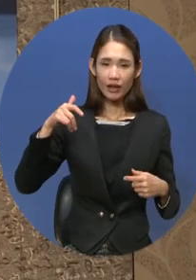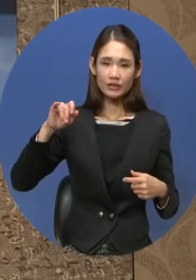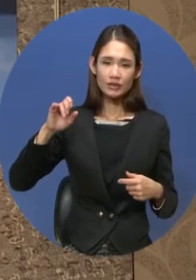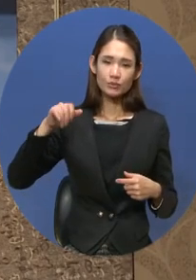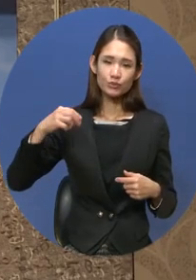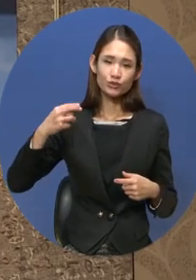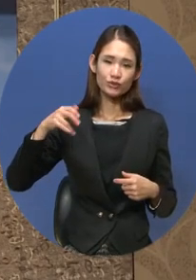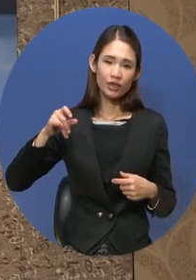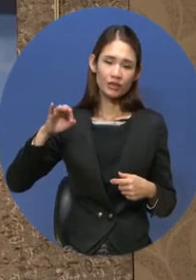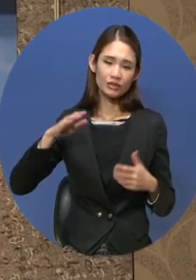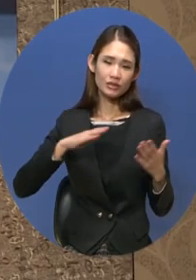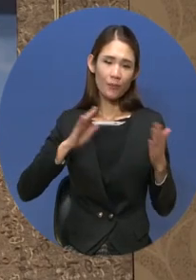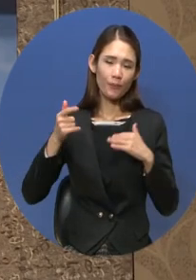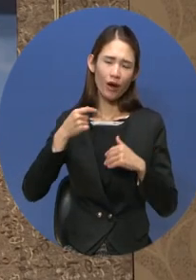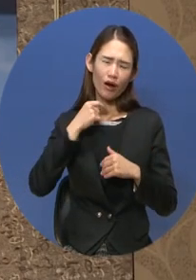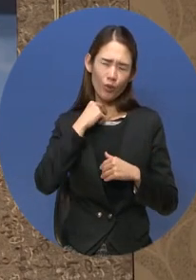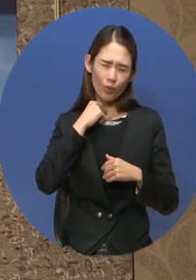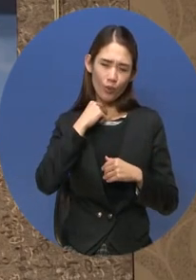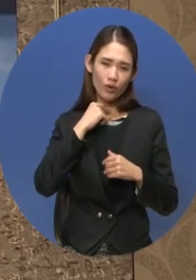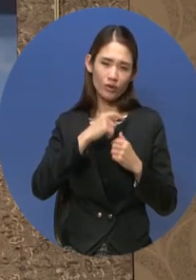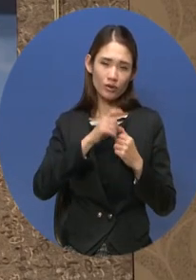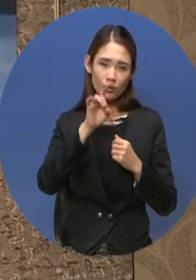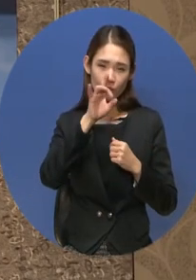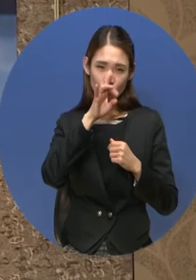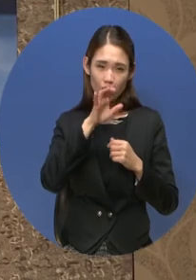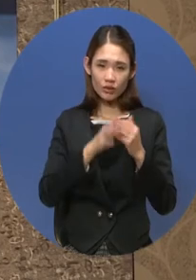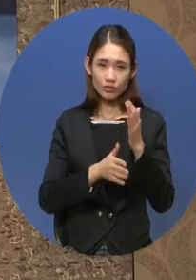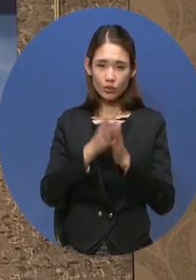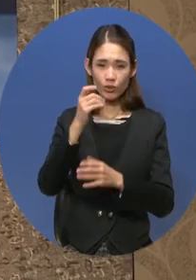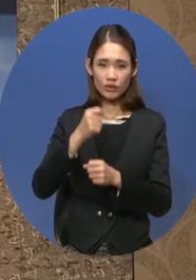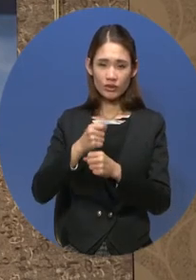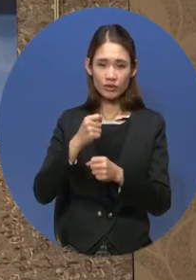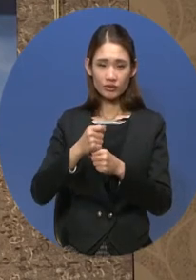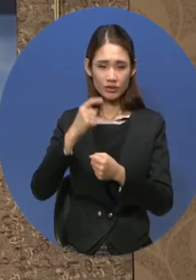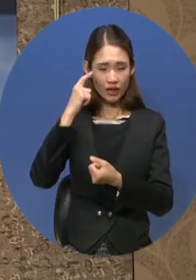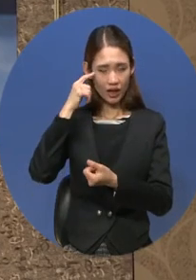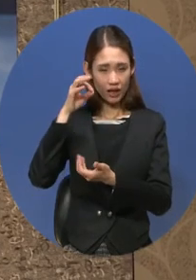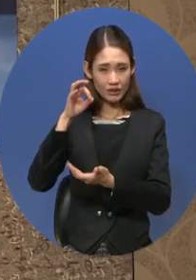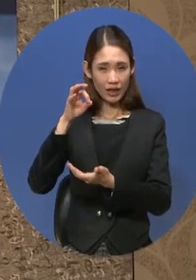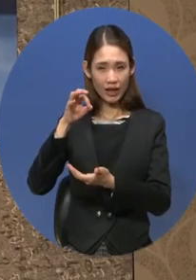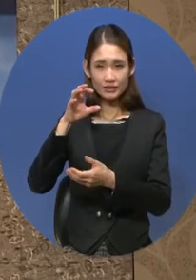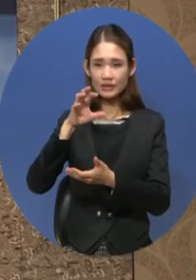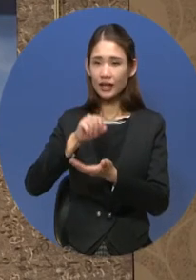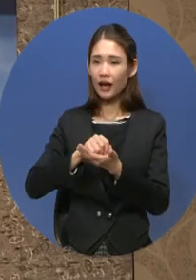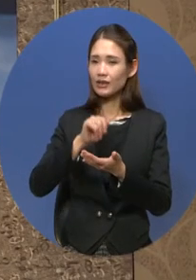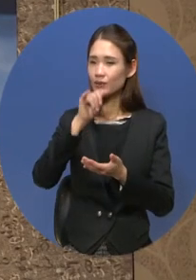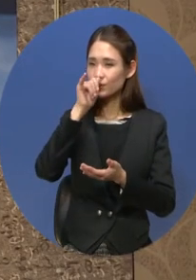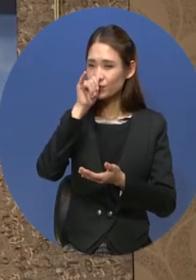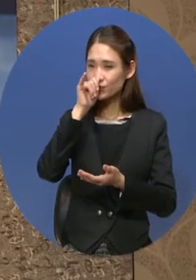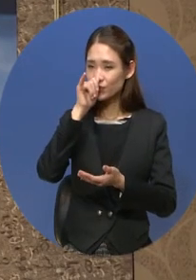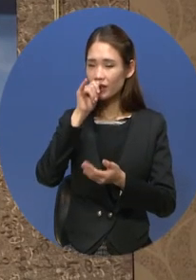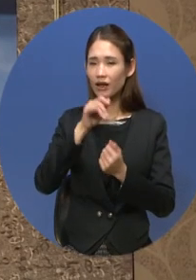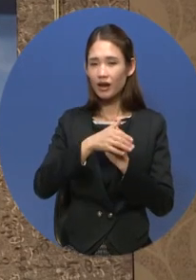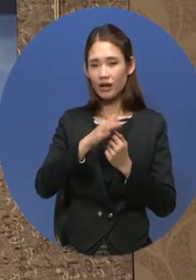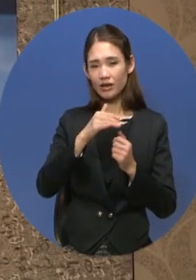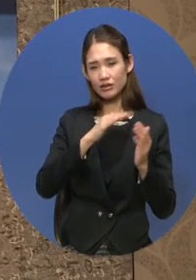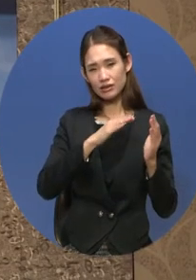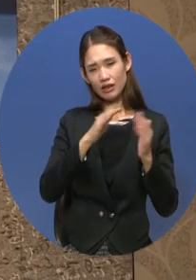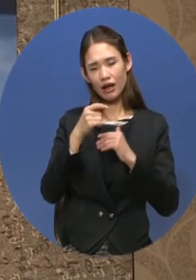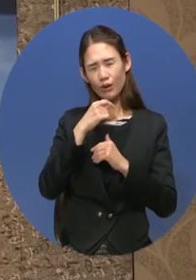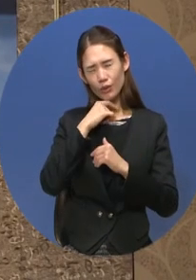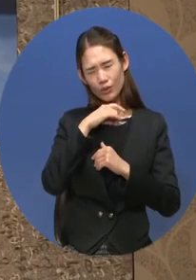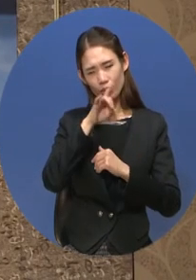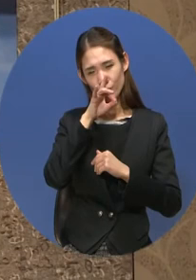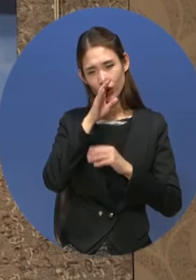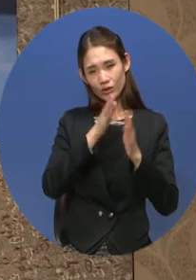캐치 프레이스를 예. 이사 오고 싶은 원도심을 만들겠다라는 가치를 뒀었는데요. 네. 정말 이제 이사하고 싶은 원도심이 될